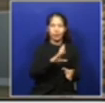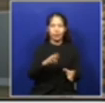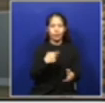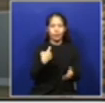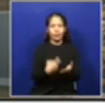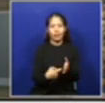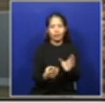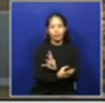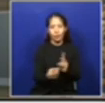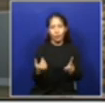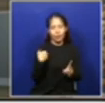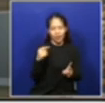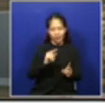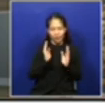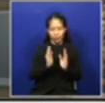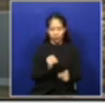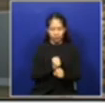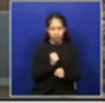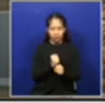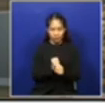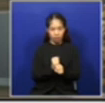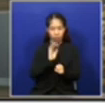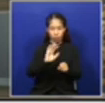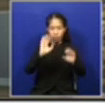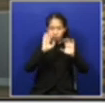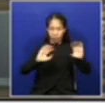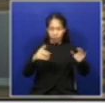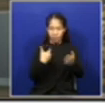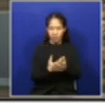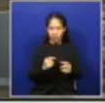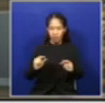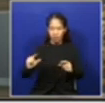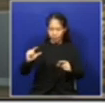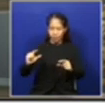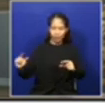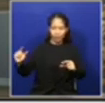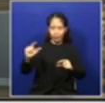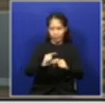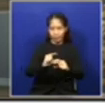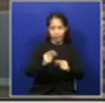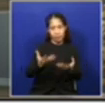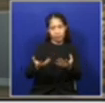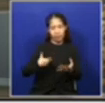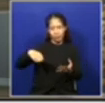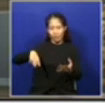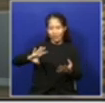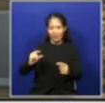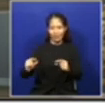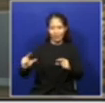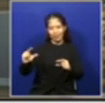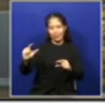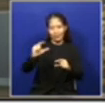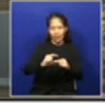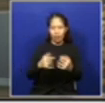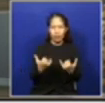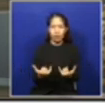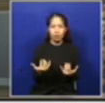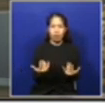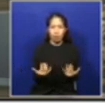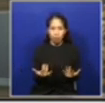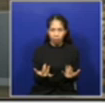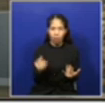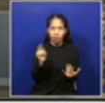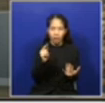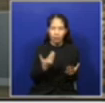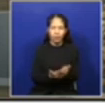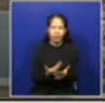นลูกจ้างที่รัฐบาลจ่ายให้สมทบส่วนหนึ่งผู้ประกอบการสมทบส่วนหนึ่งเนี่ยวันนี้เขารอการสนับสนุน